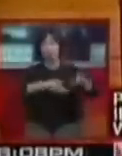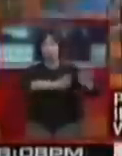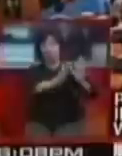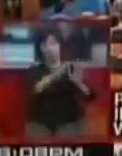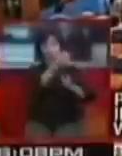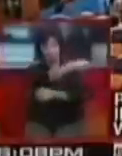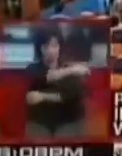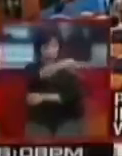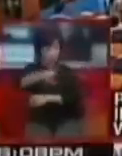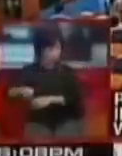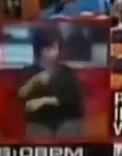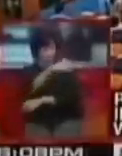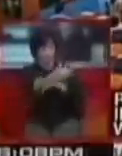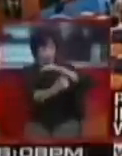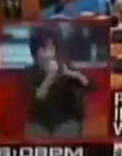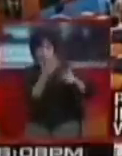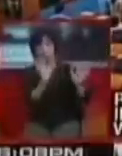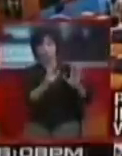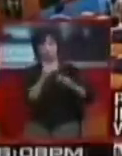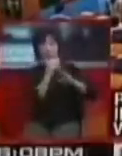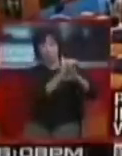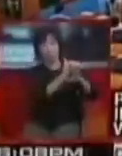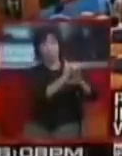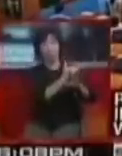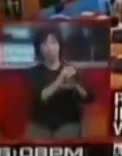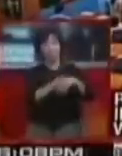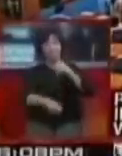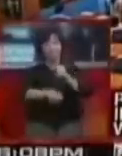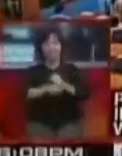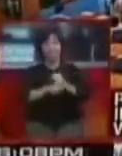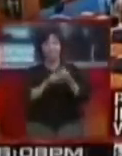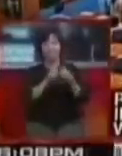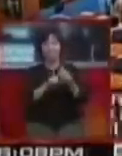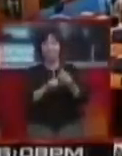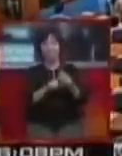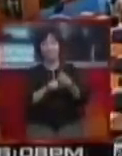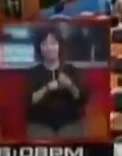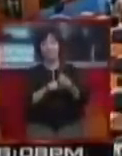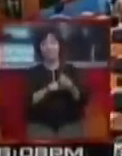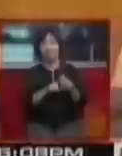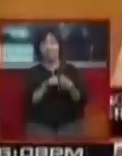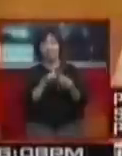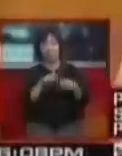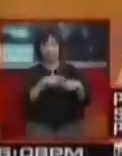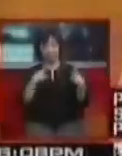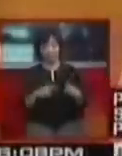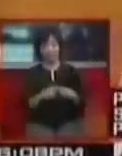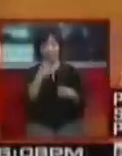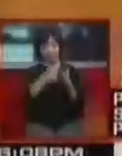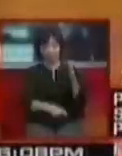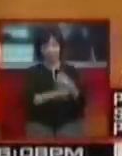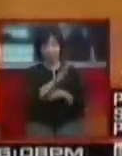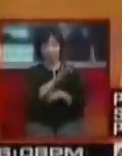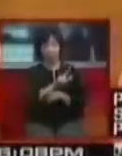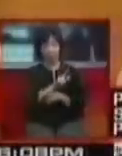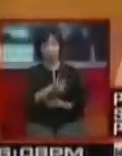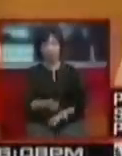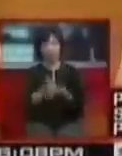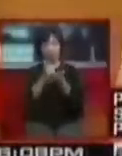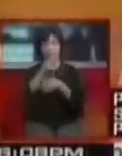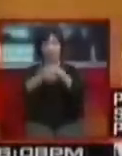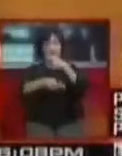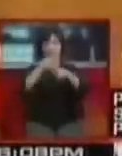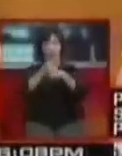na may makapasok sa ating bakuran. Kasama sa mga sinuportahan ng Pangulo, ang pagpasa ng Syntax Bill na makatutulong daw sa pagpondo